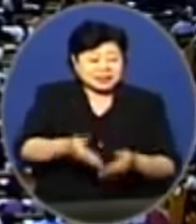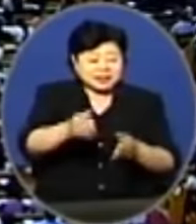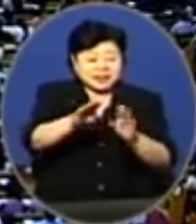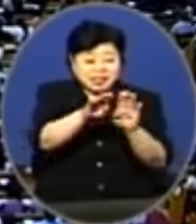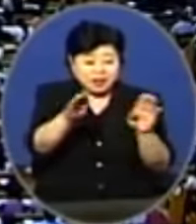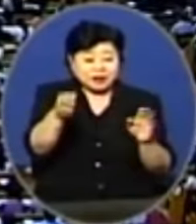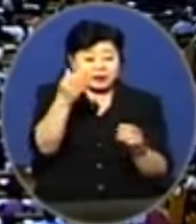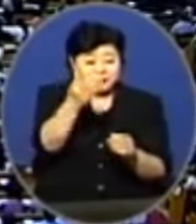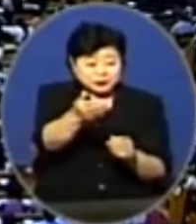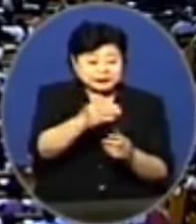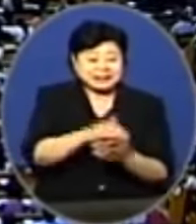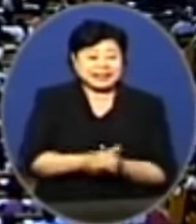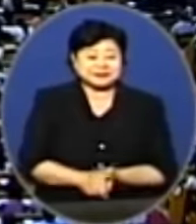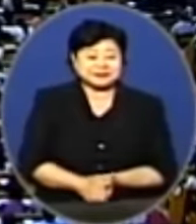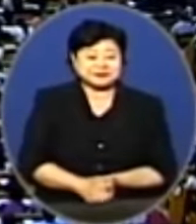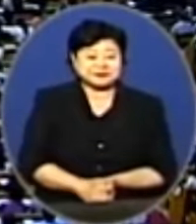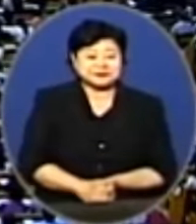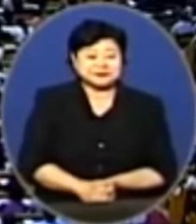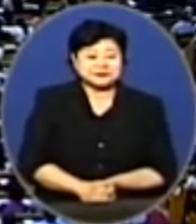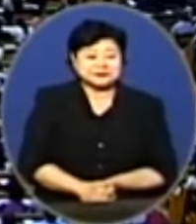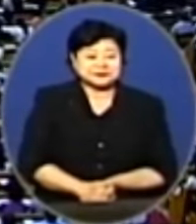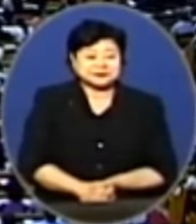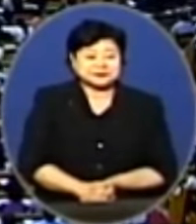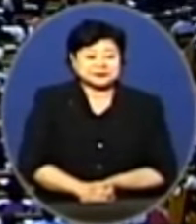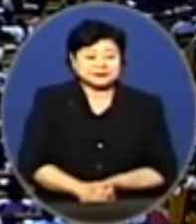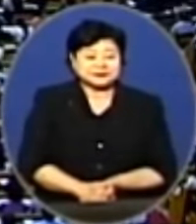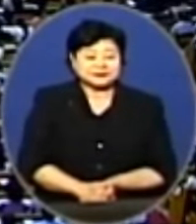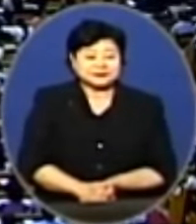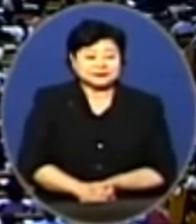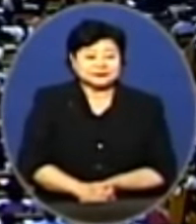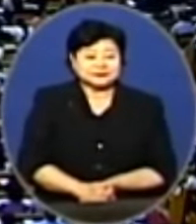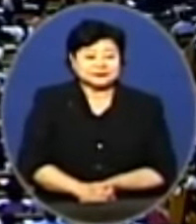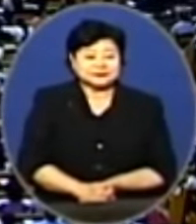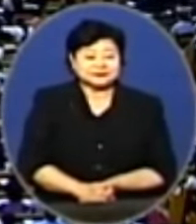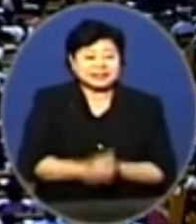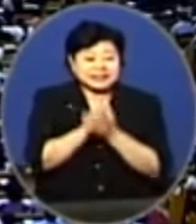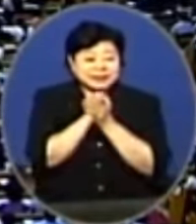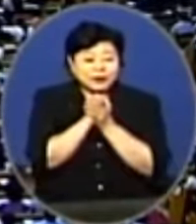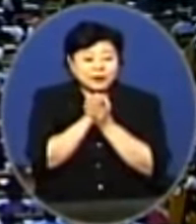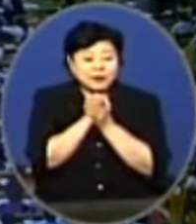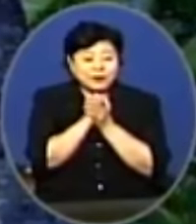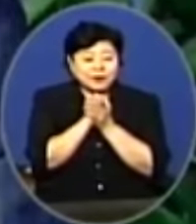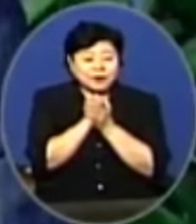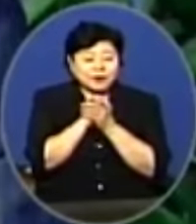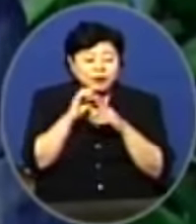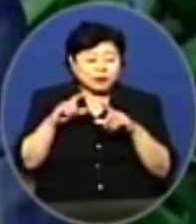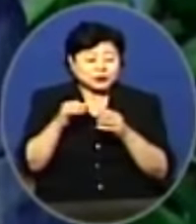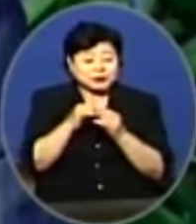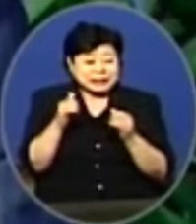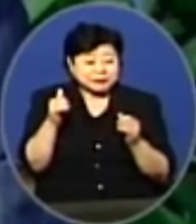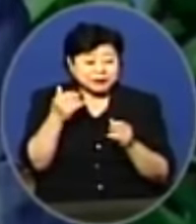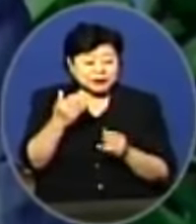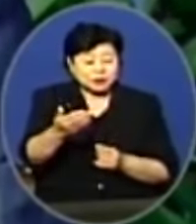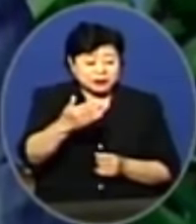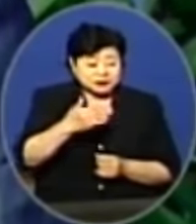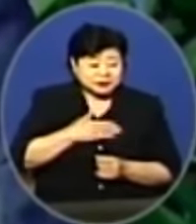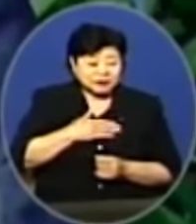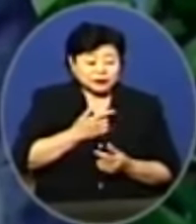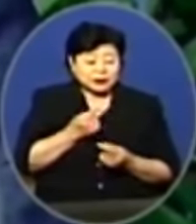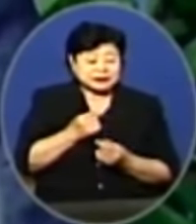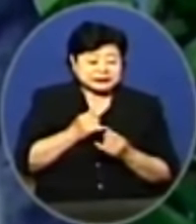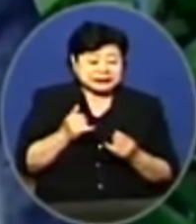열어 주신다고 말씀하신 것입니다. 기도는 평범한 사람, 여러분과 저 같은